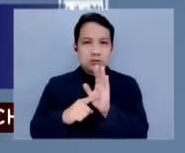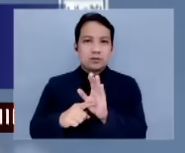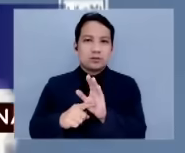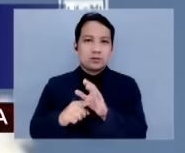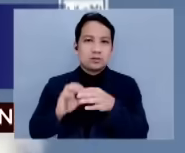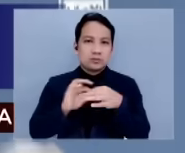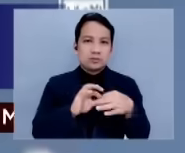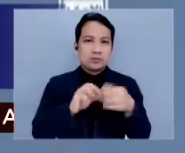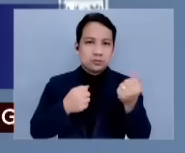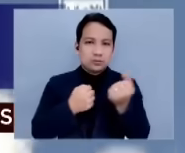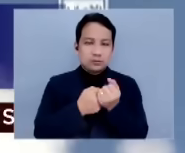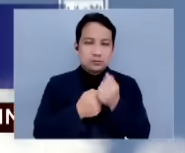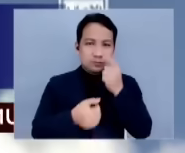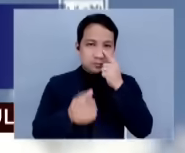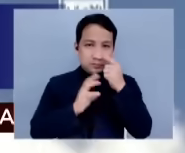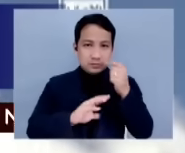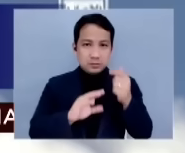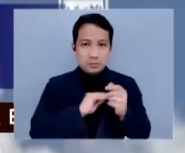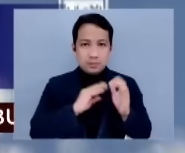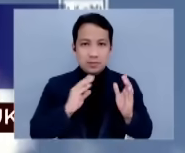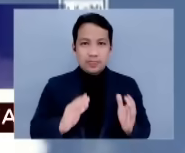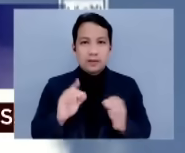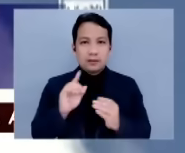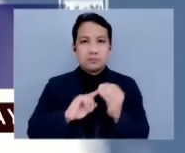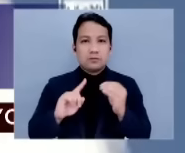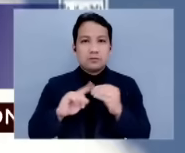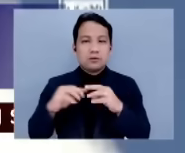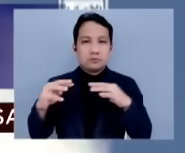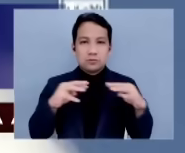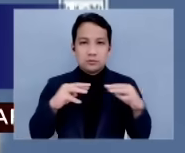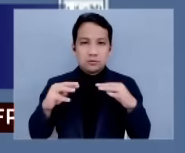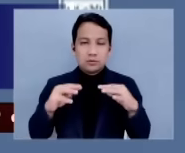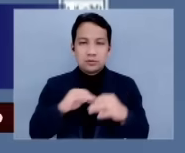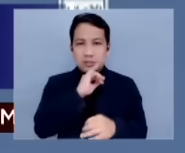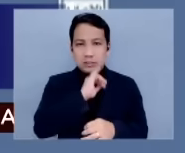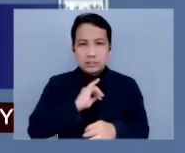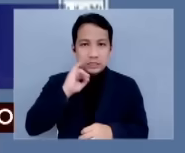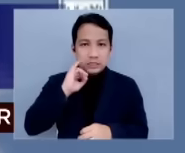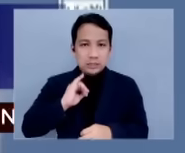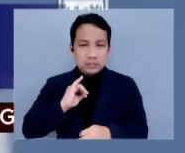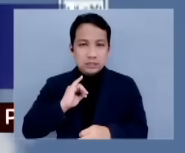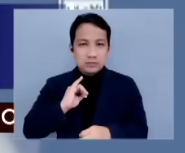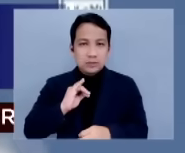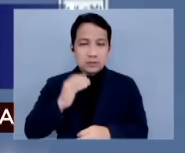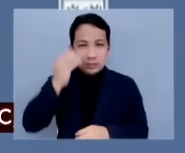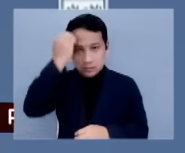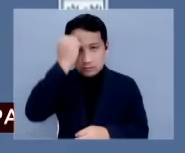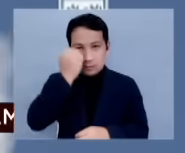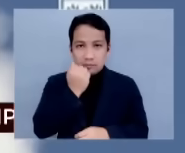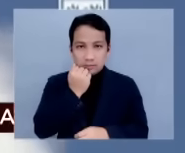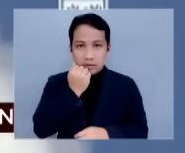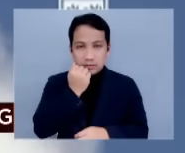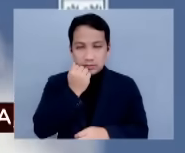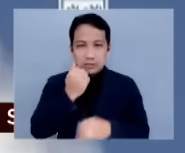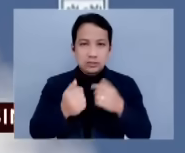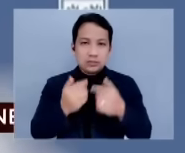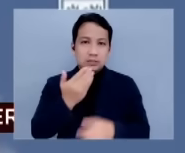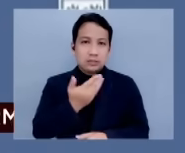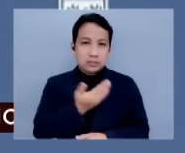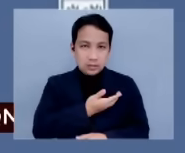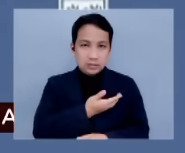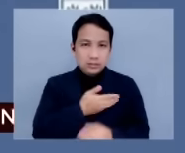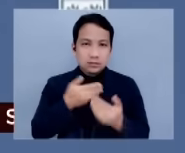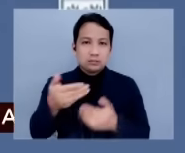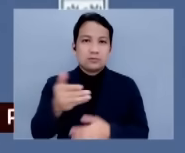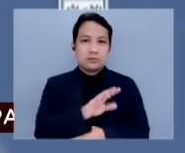sa Palestine sa gitna ng tumitinding bakbakan ng Israel at Hamas sa Gaza. Nagbabalita mula sa frontline,